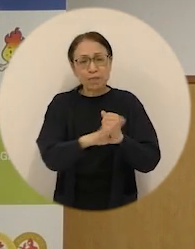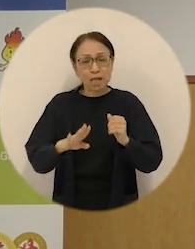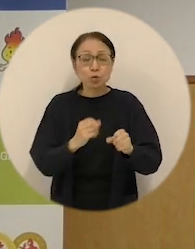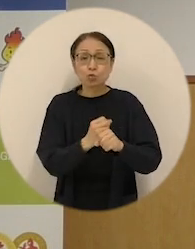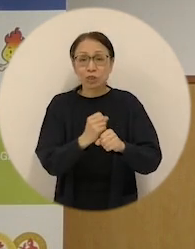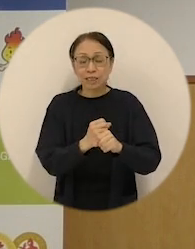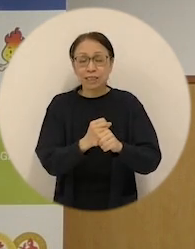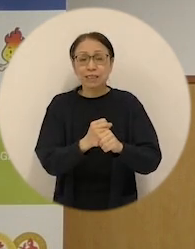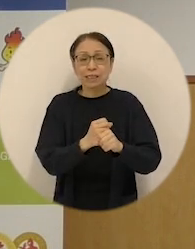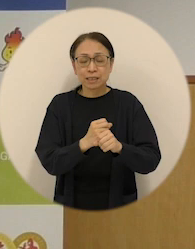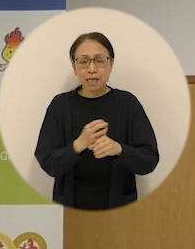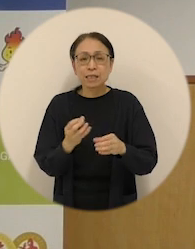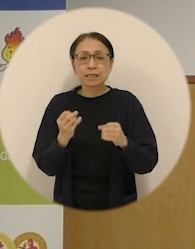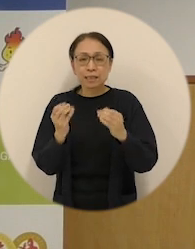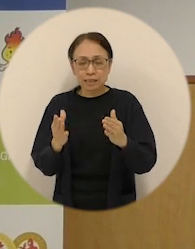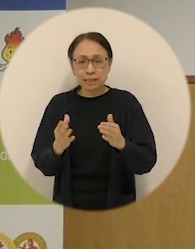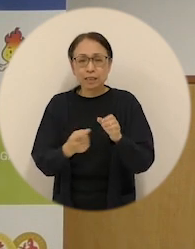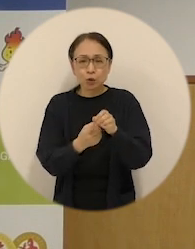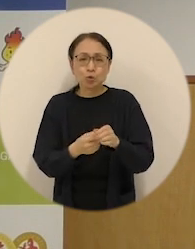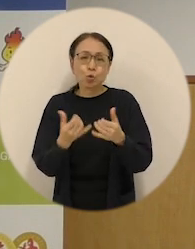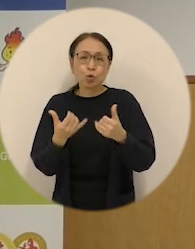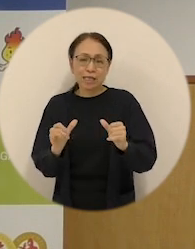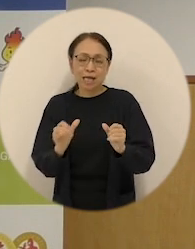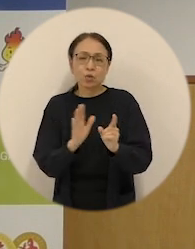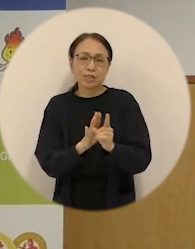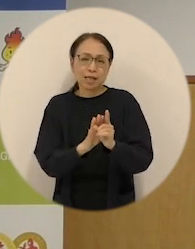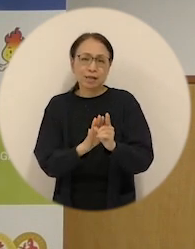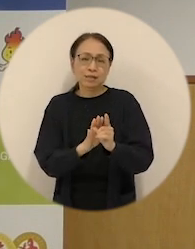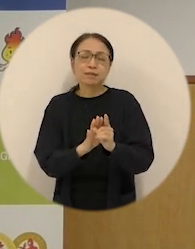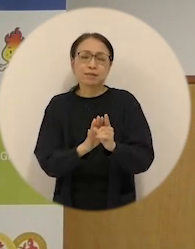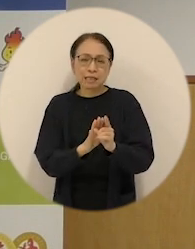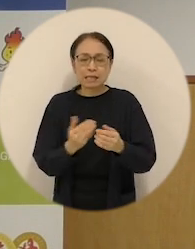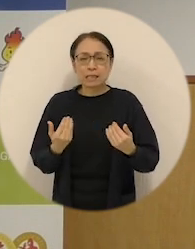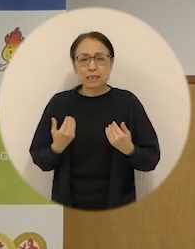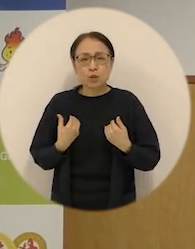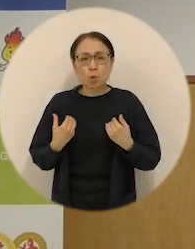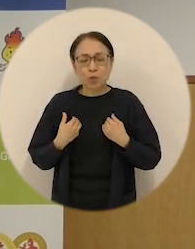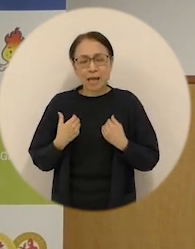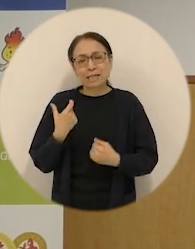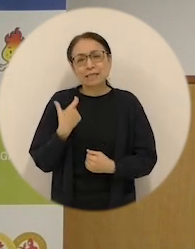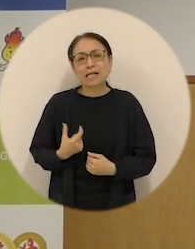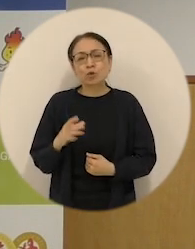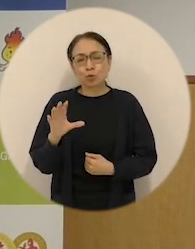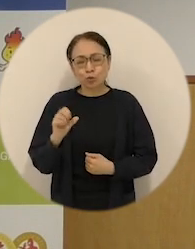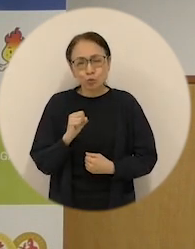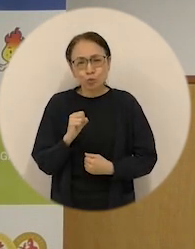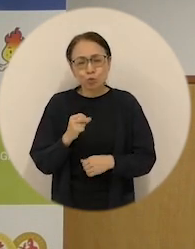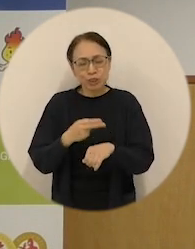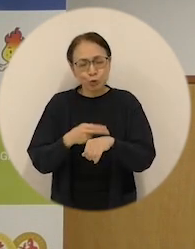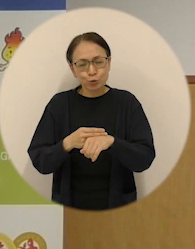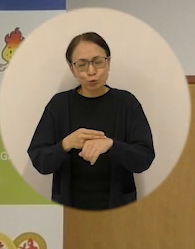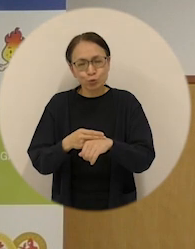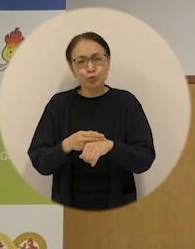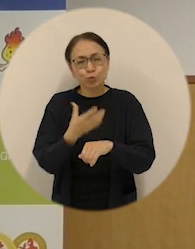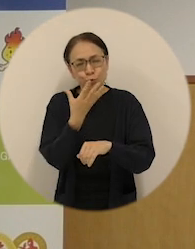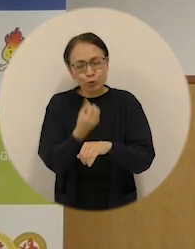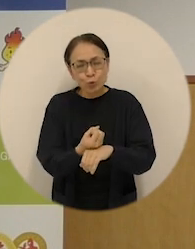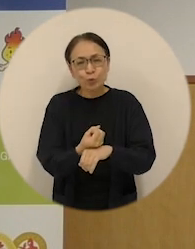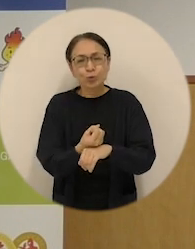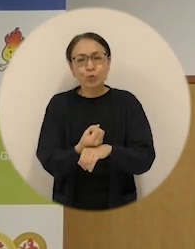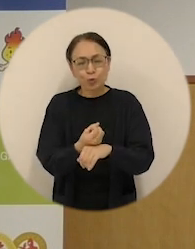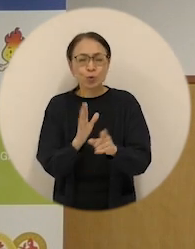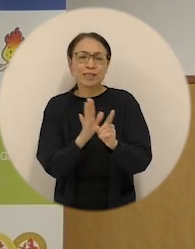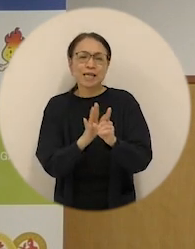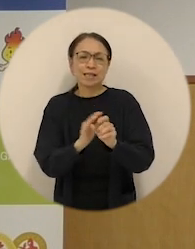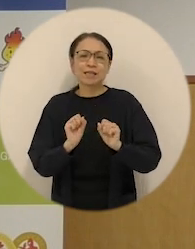新規就農者の育成及び営農確立に必要な資格の取得や技術の習得の支援に取り組んでまい